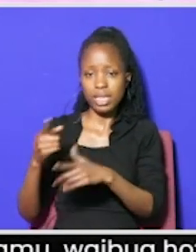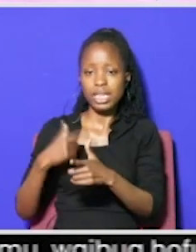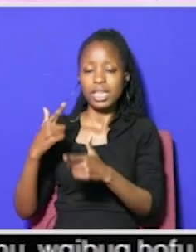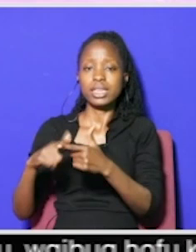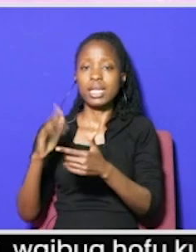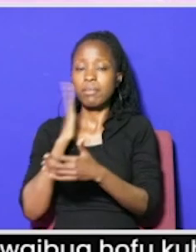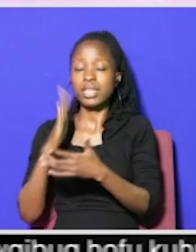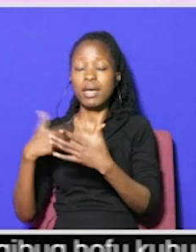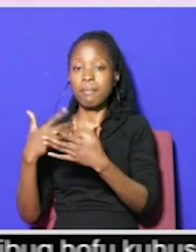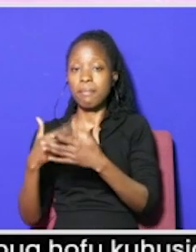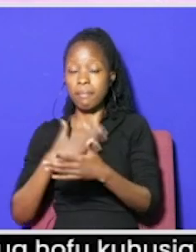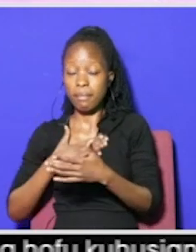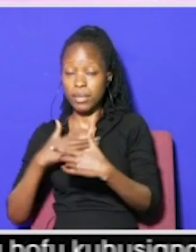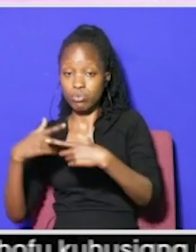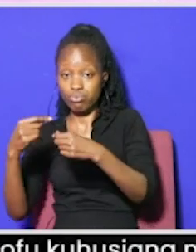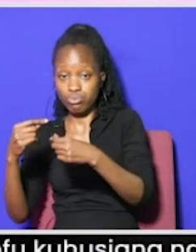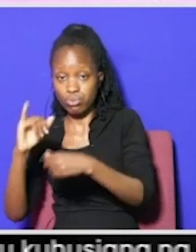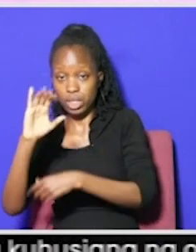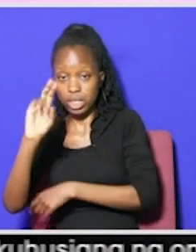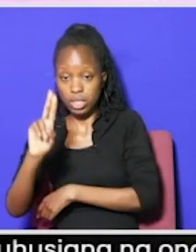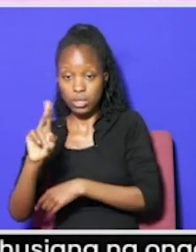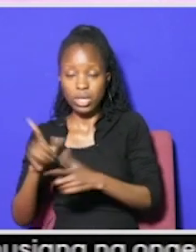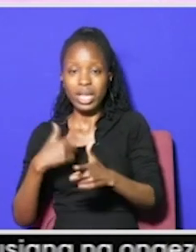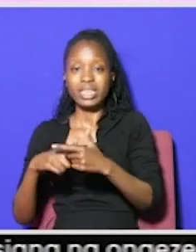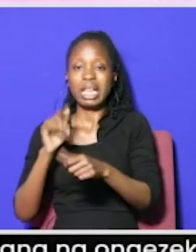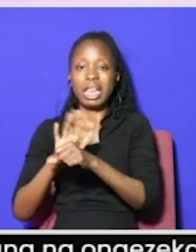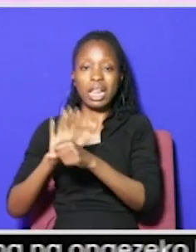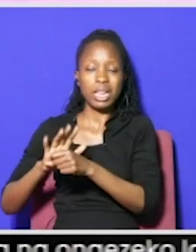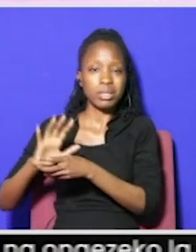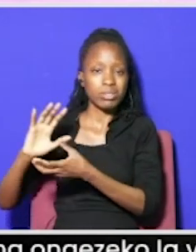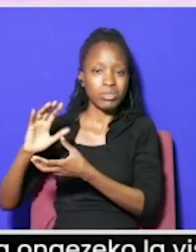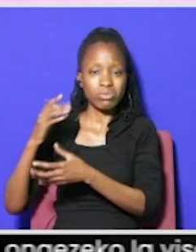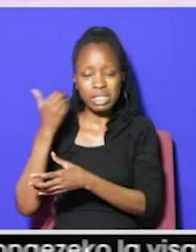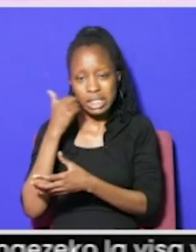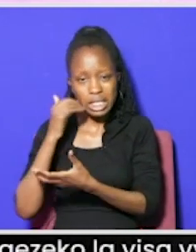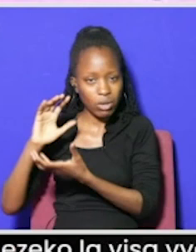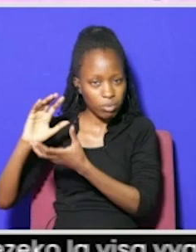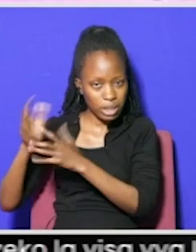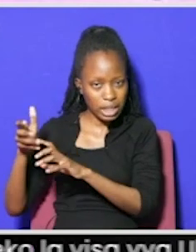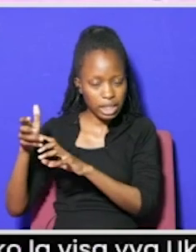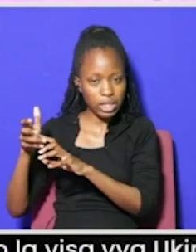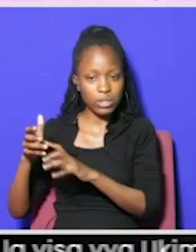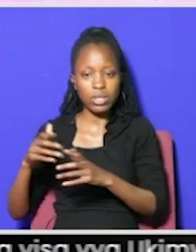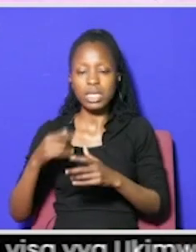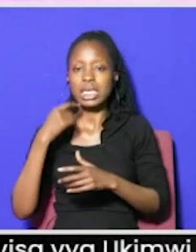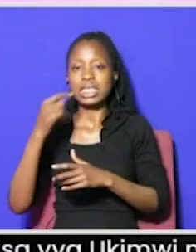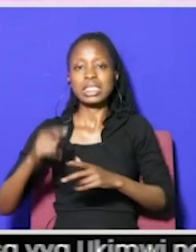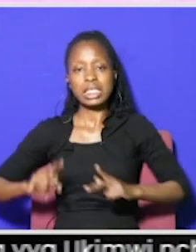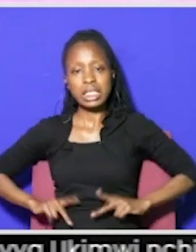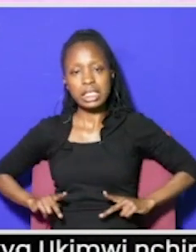ICU. Alipoenda ICU, a lot of complications, wakaanza kusema kidney